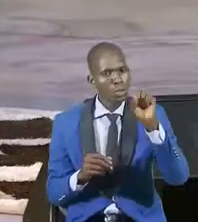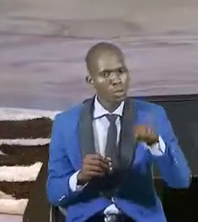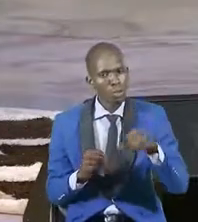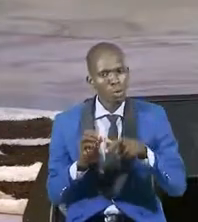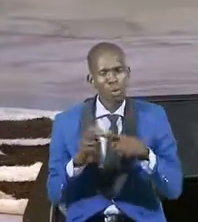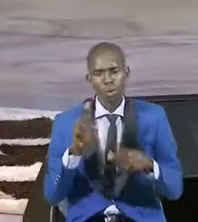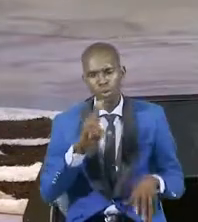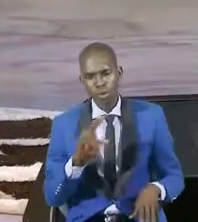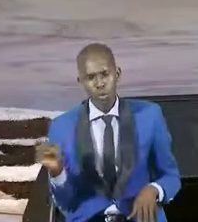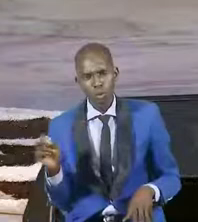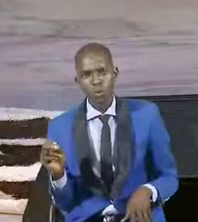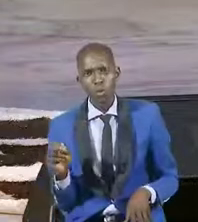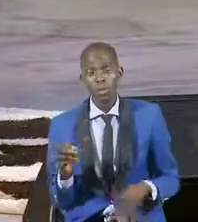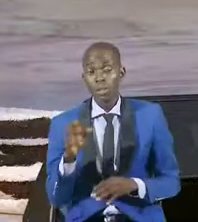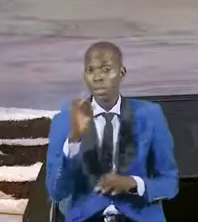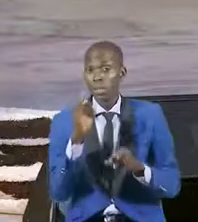Devons-nous